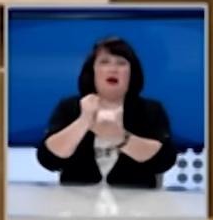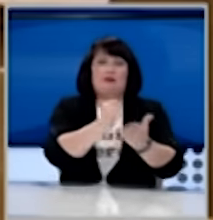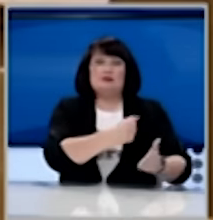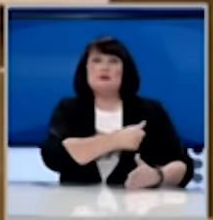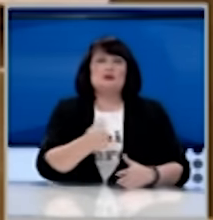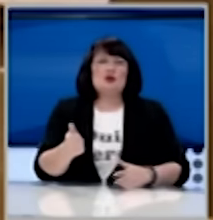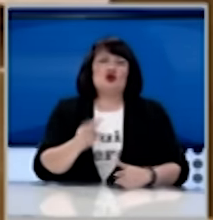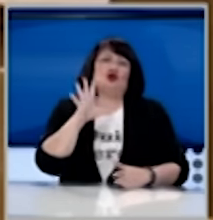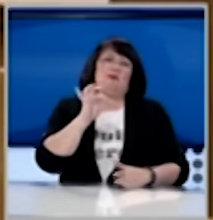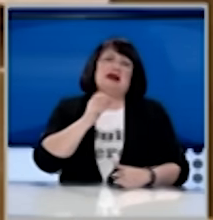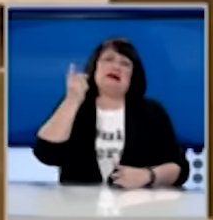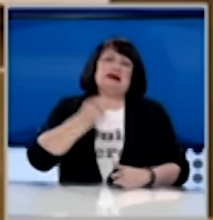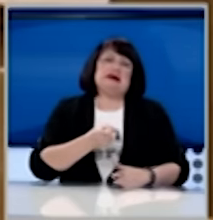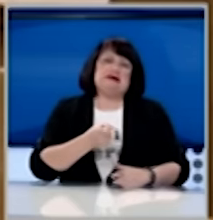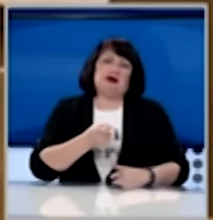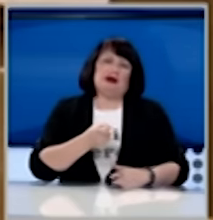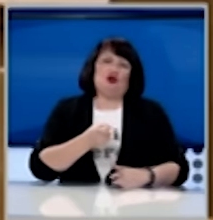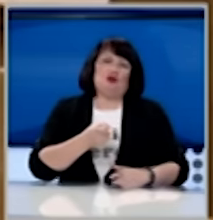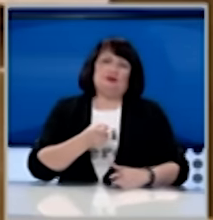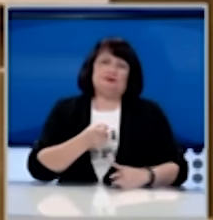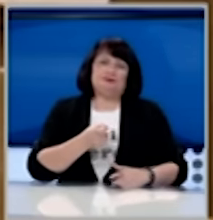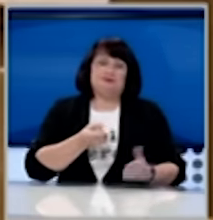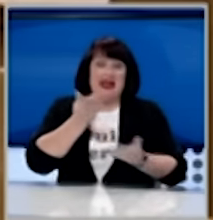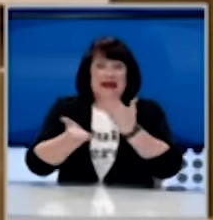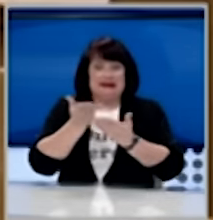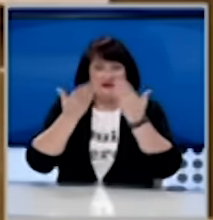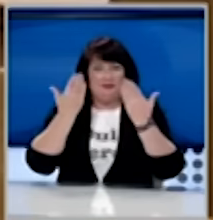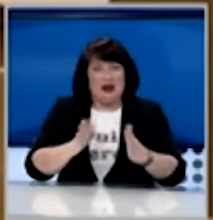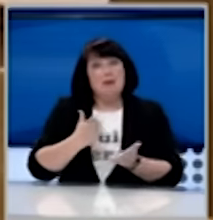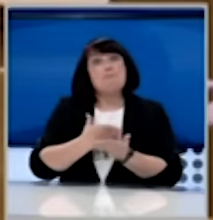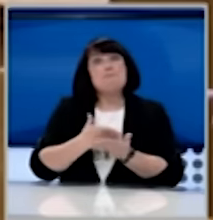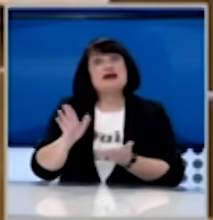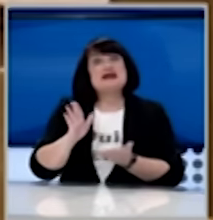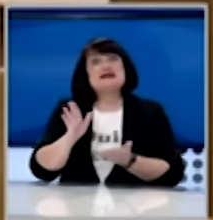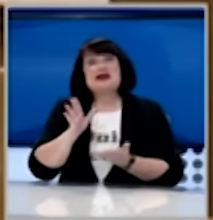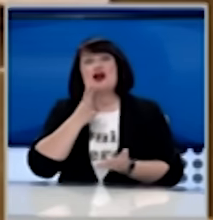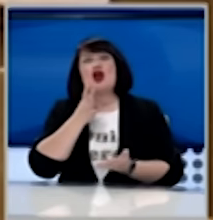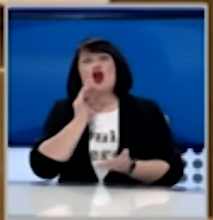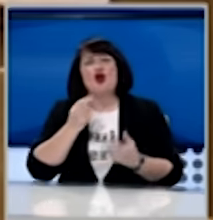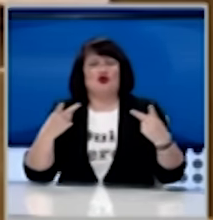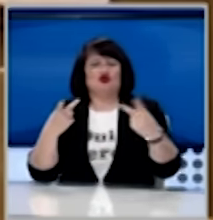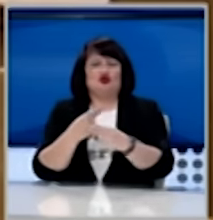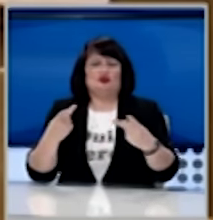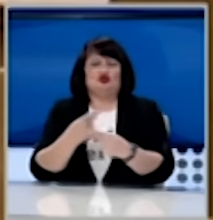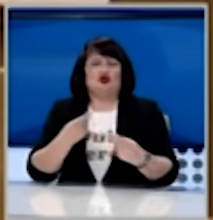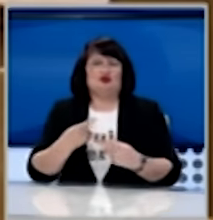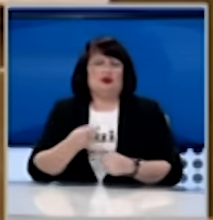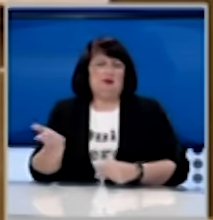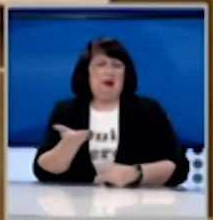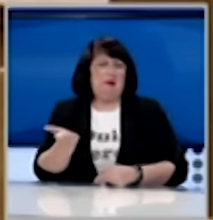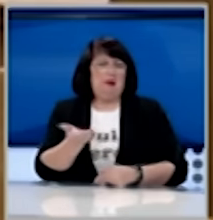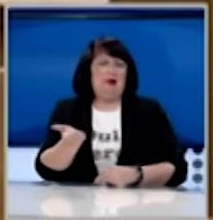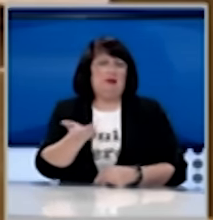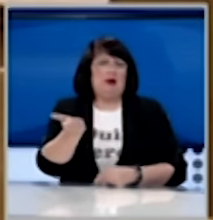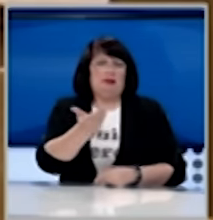δει μόνο το 50% αυτών που έκαναν αίτηση χάρη στους κόφτες που έχετε βάλλει αλλά